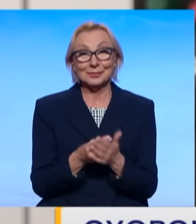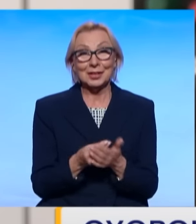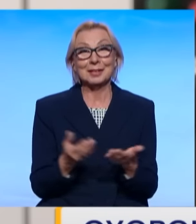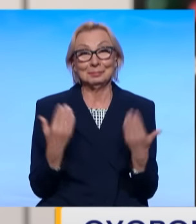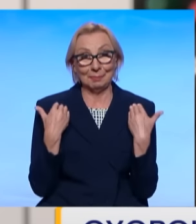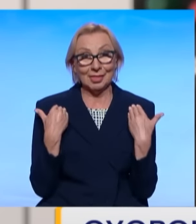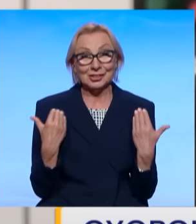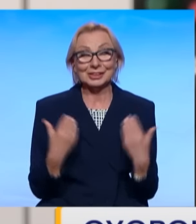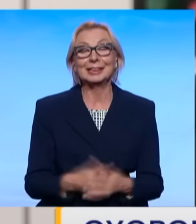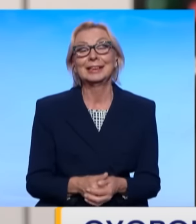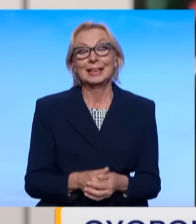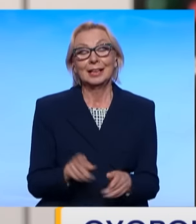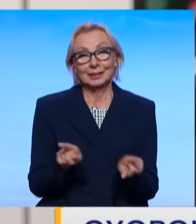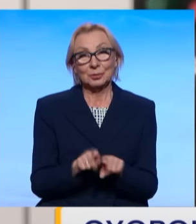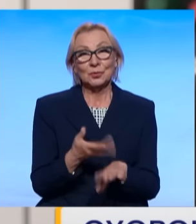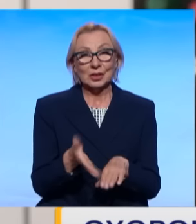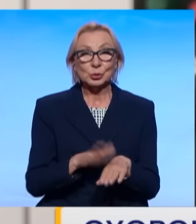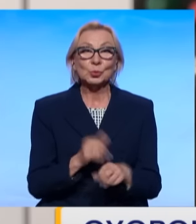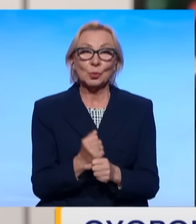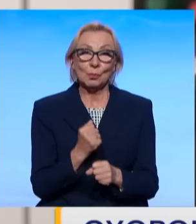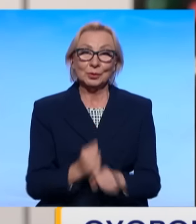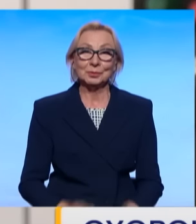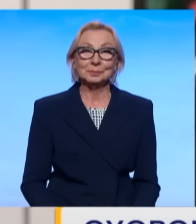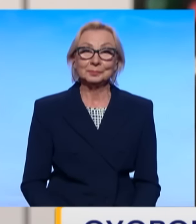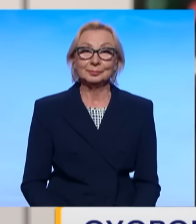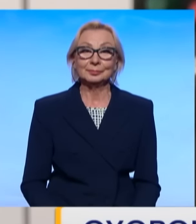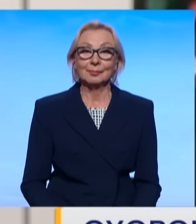плече жіноче, цю важку роботу.